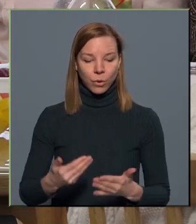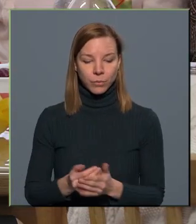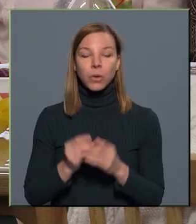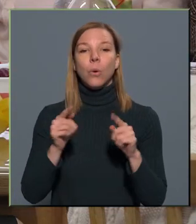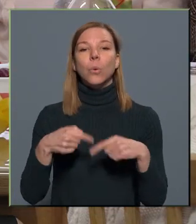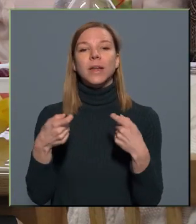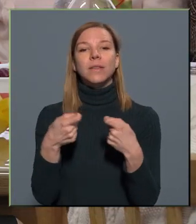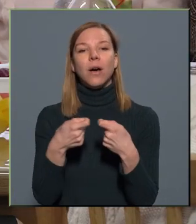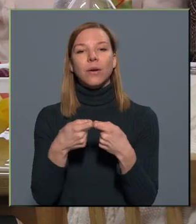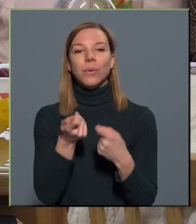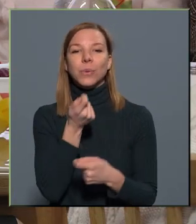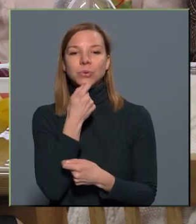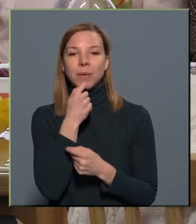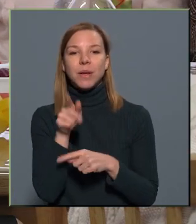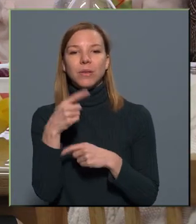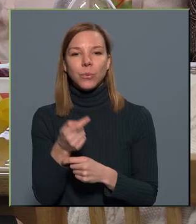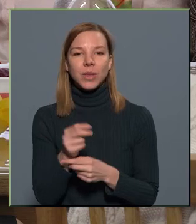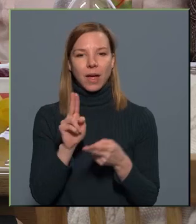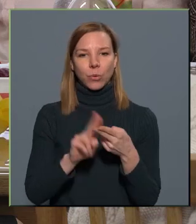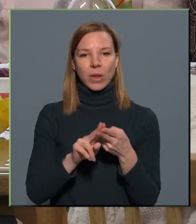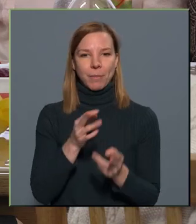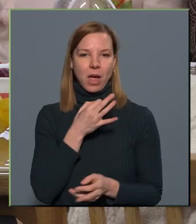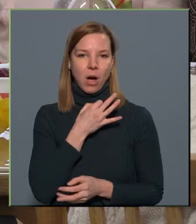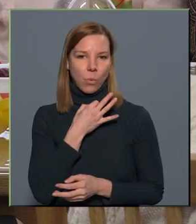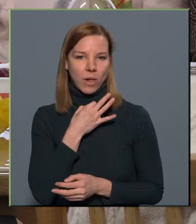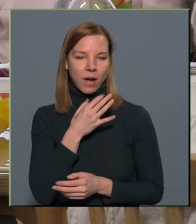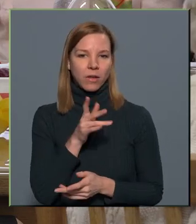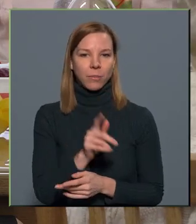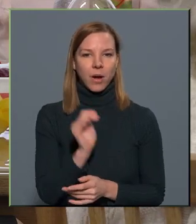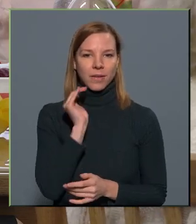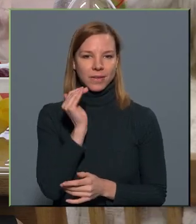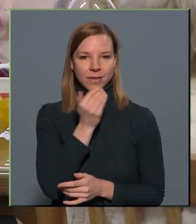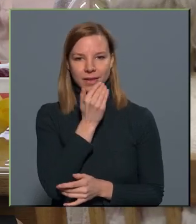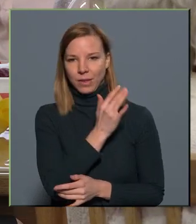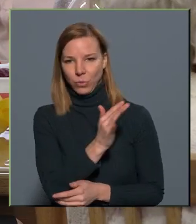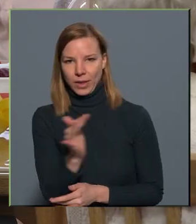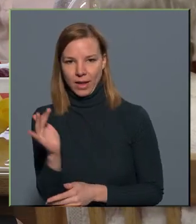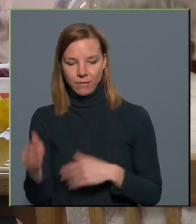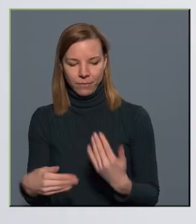követően meghitt ünnepi hangulatban telt tovább a délután a Pongrácz Idős Klubban.